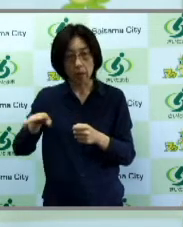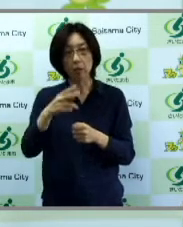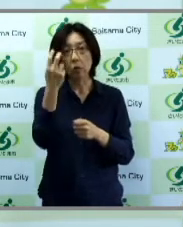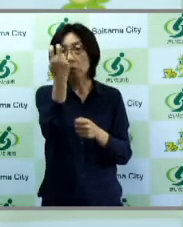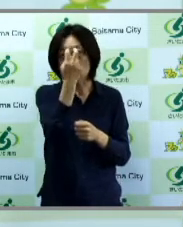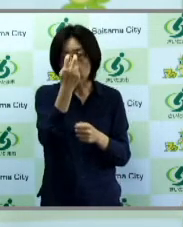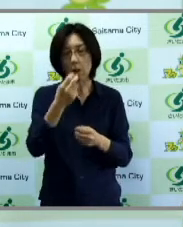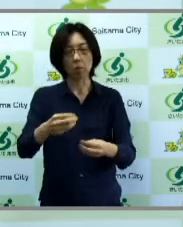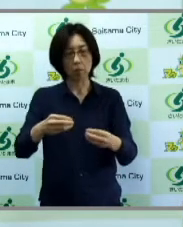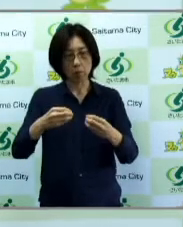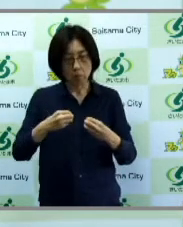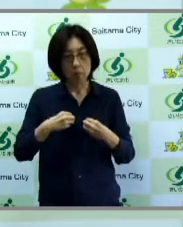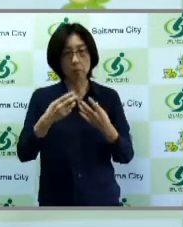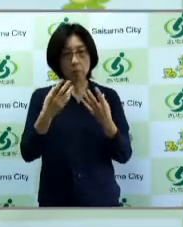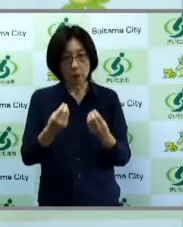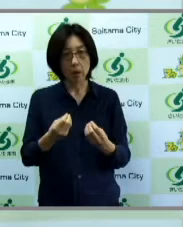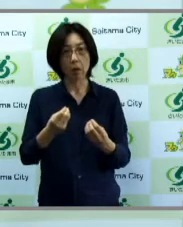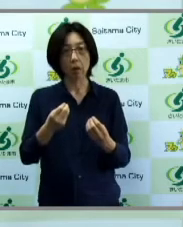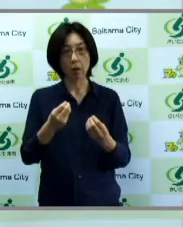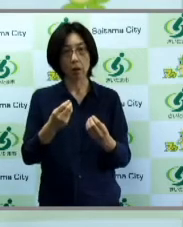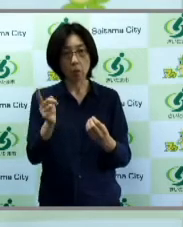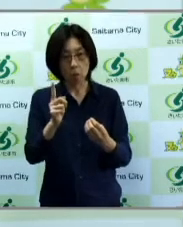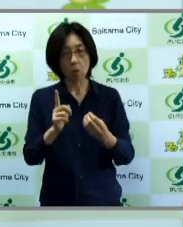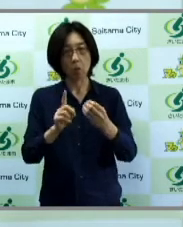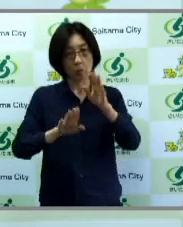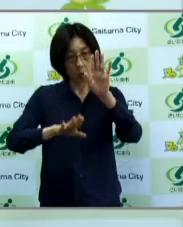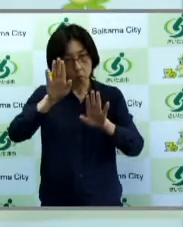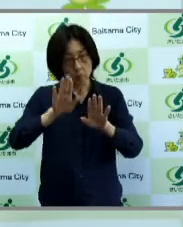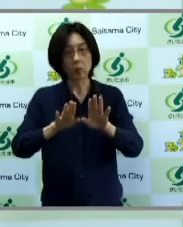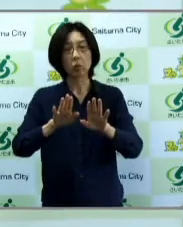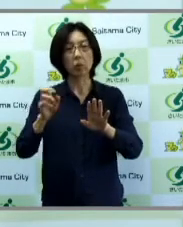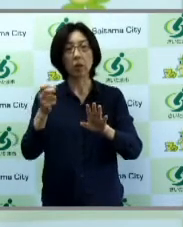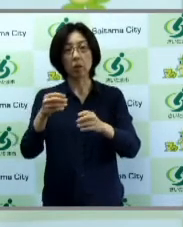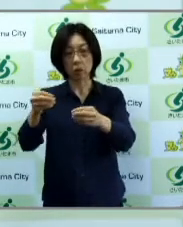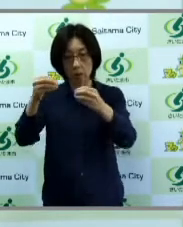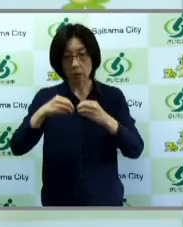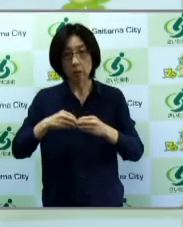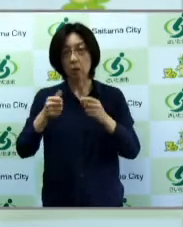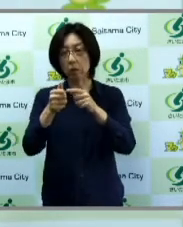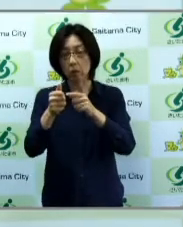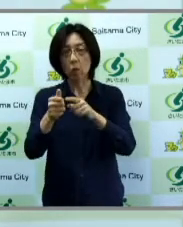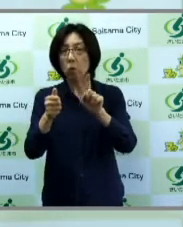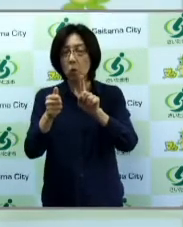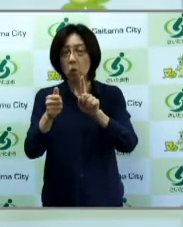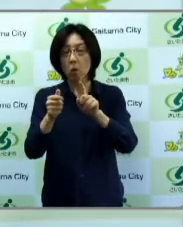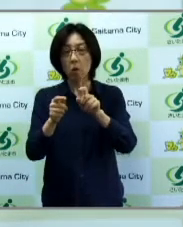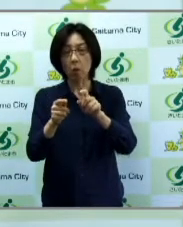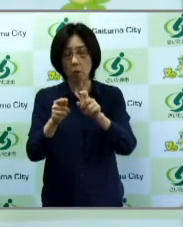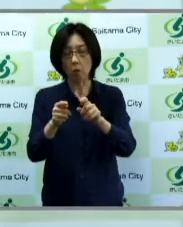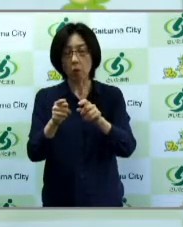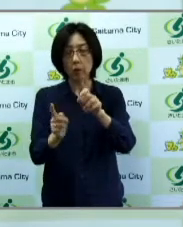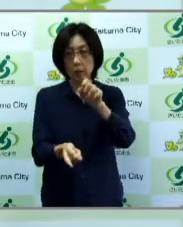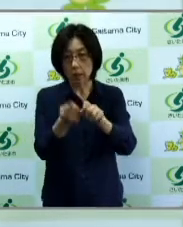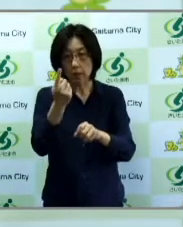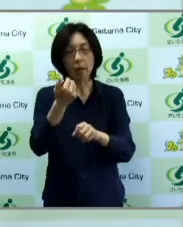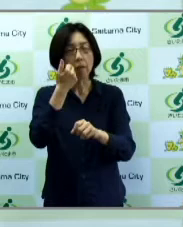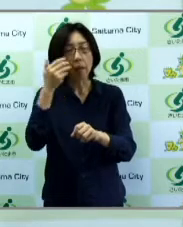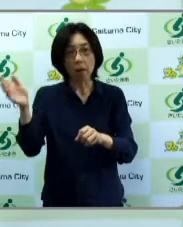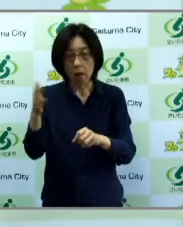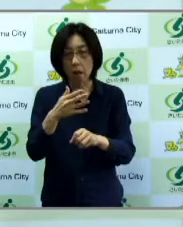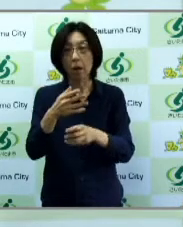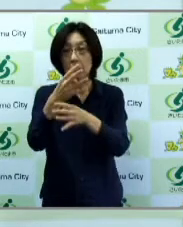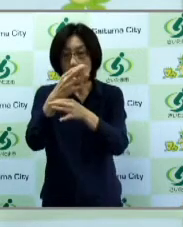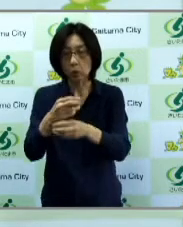て、どういう経路で感染をしたのかというようなことも把握をしながら、次の予